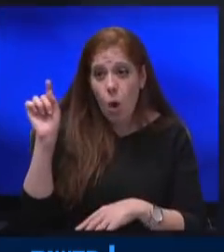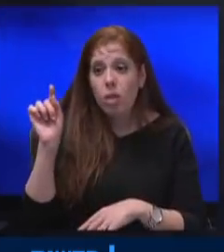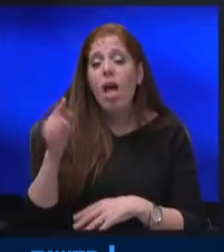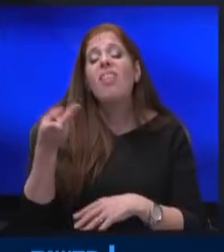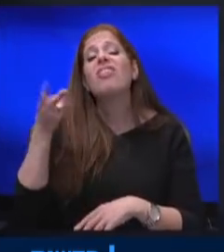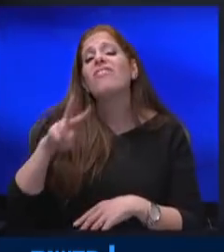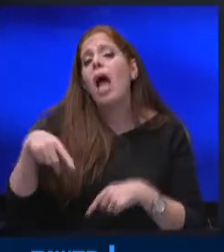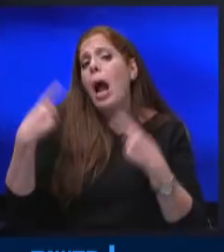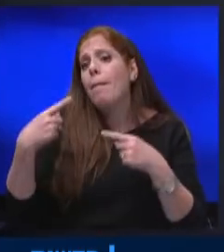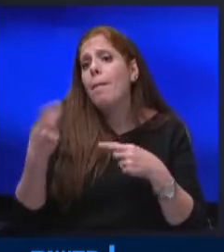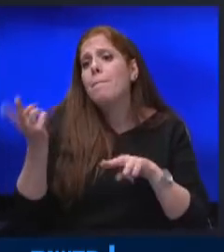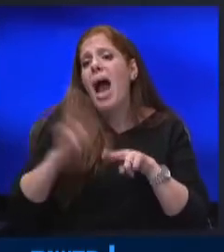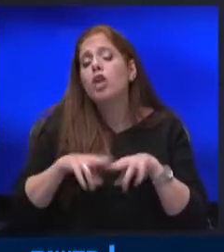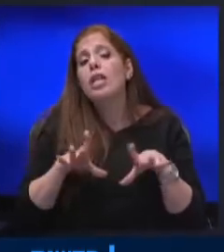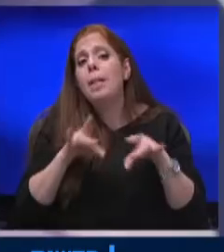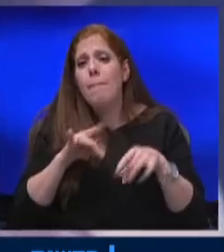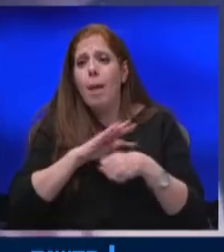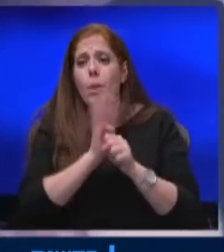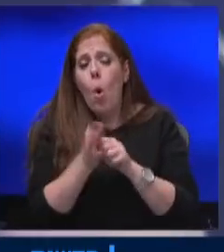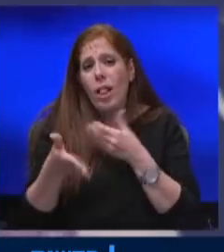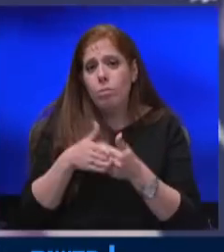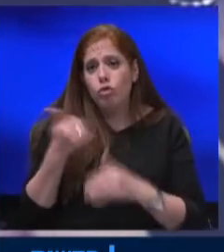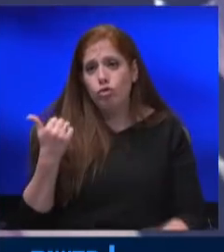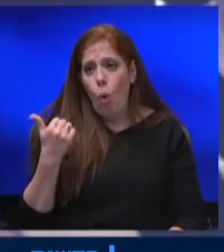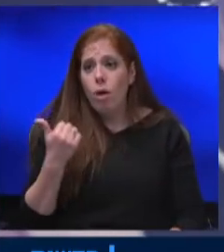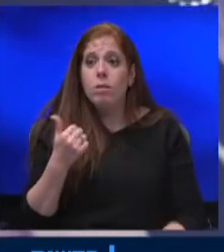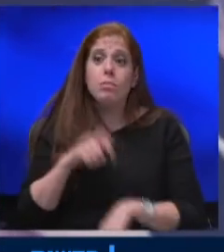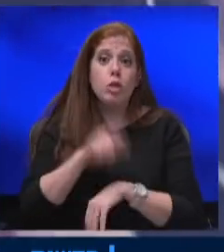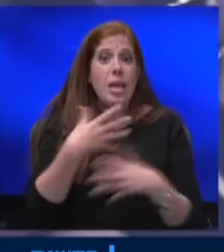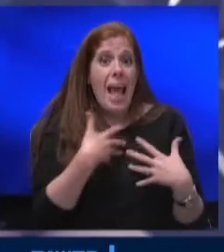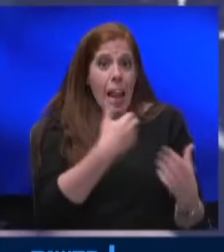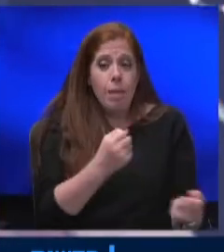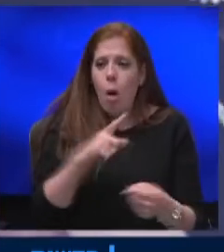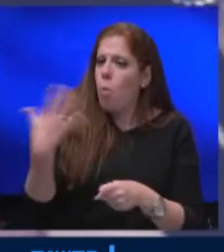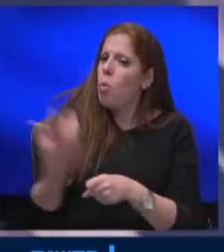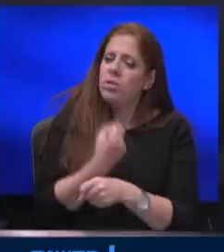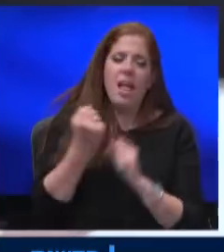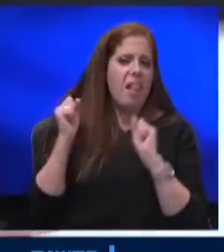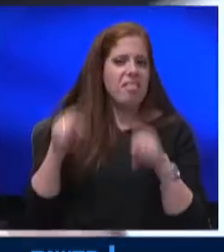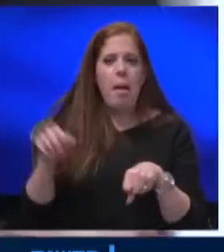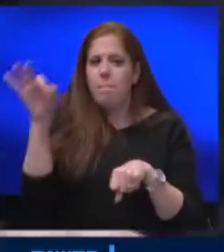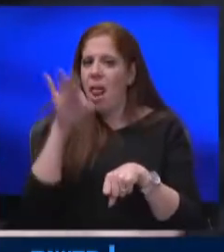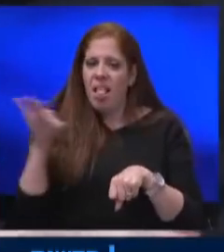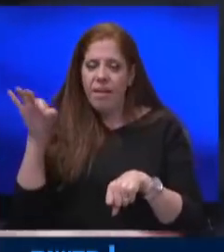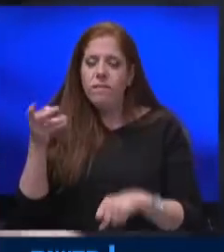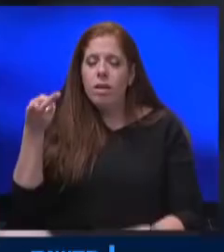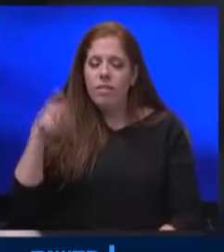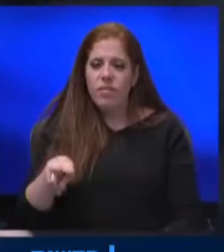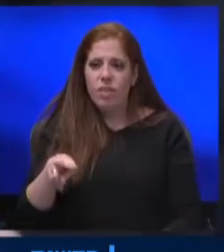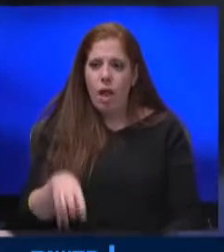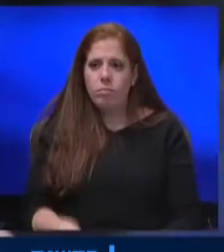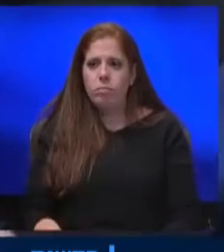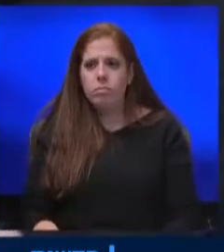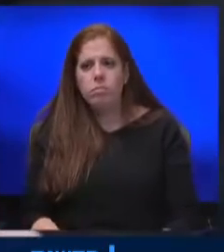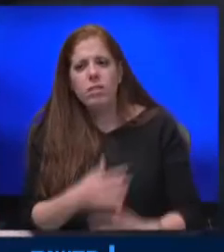ימים אחדים אחרי שנדבק בקורונה מאשתו. בעוד שהיא החלימה, הוא לא הצליח להתגבר על הנגיף, ונפטר. התחושה